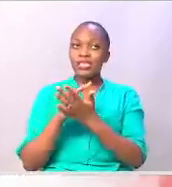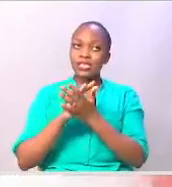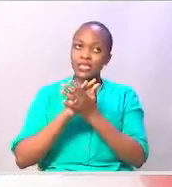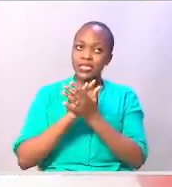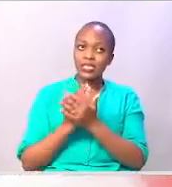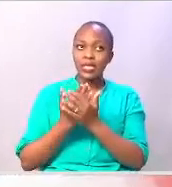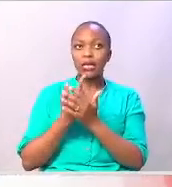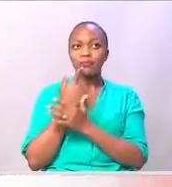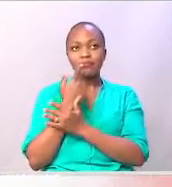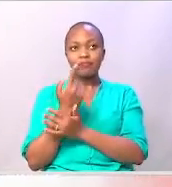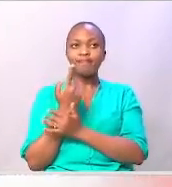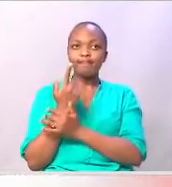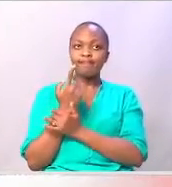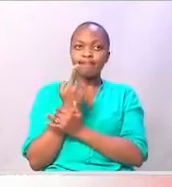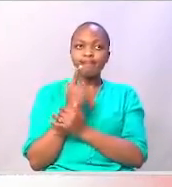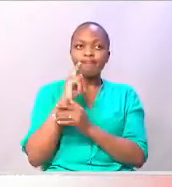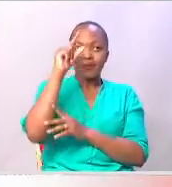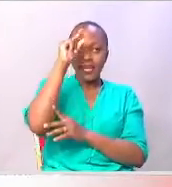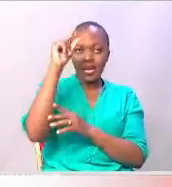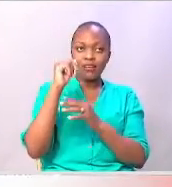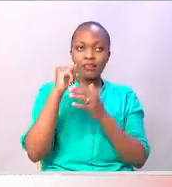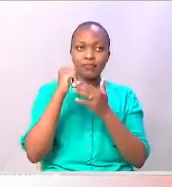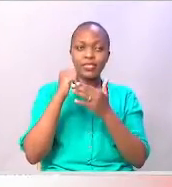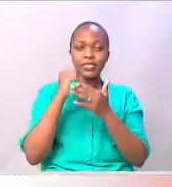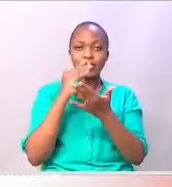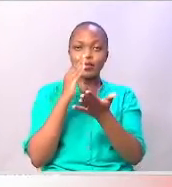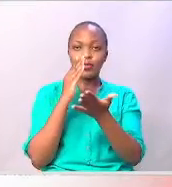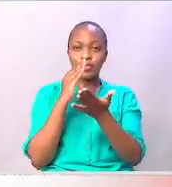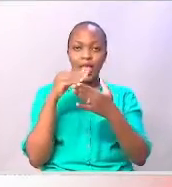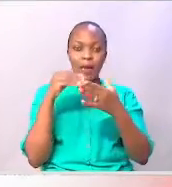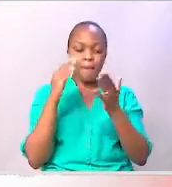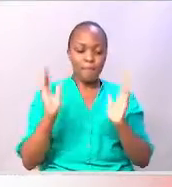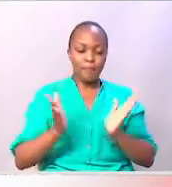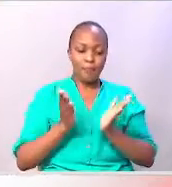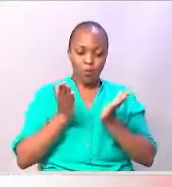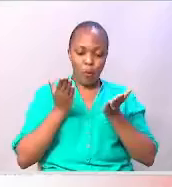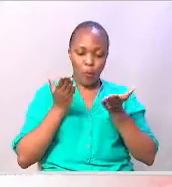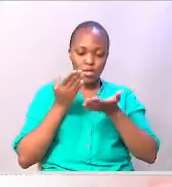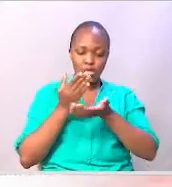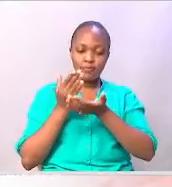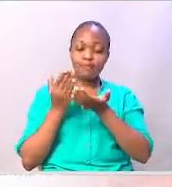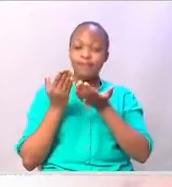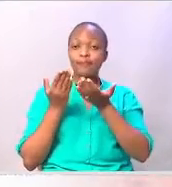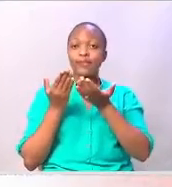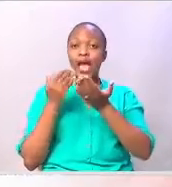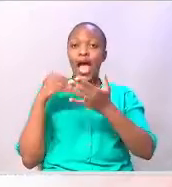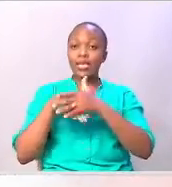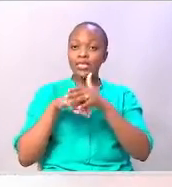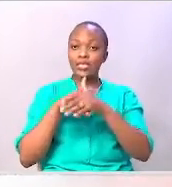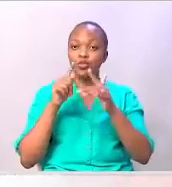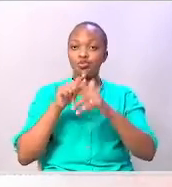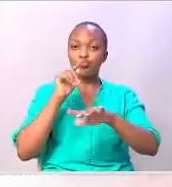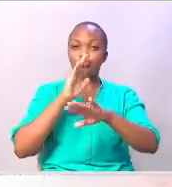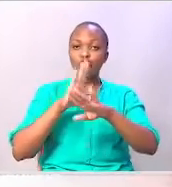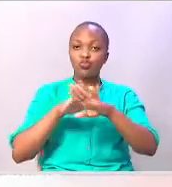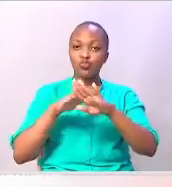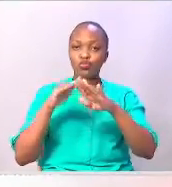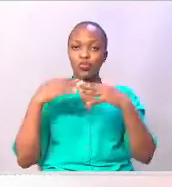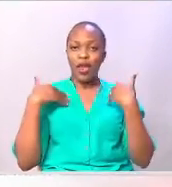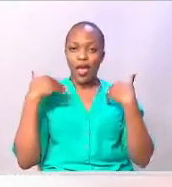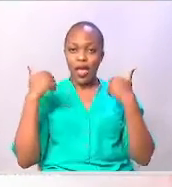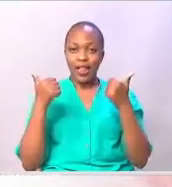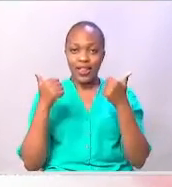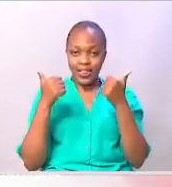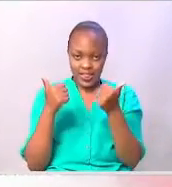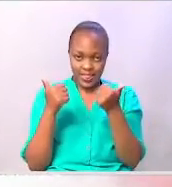Boosting infrastructure development and promoting access to good healthcare. However, a section of Kenyans also want the government